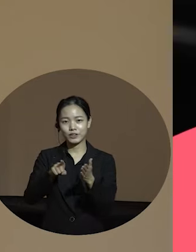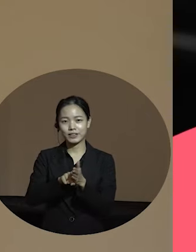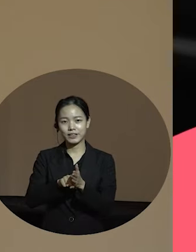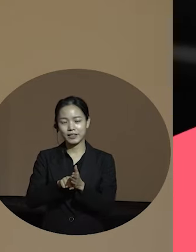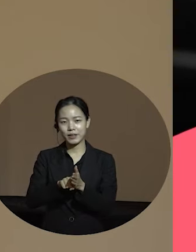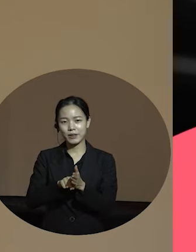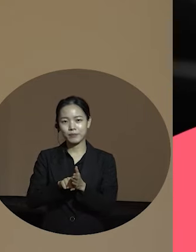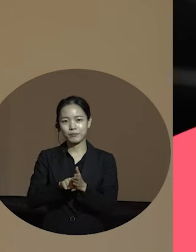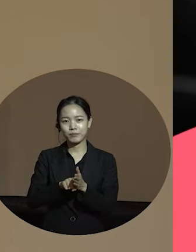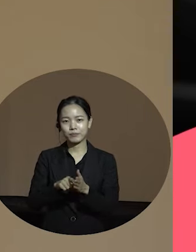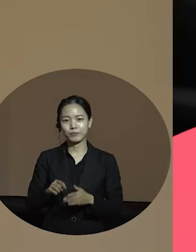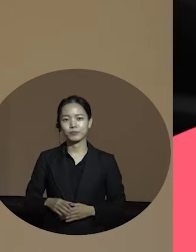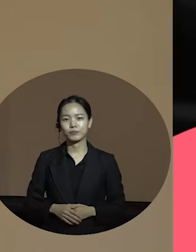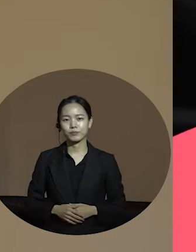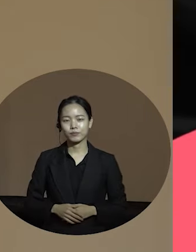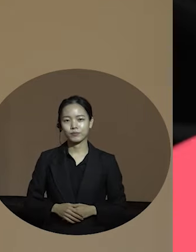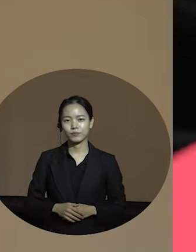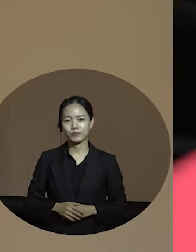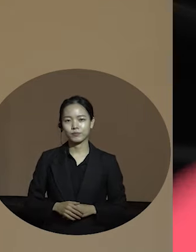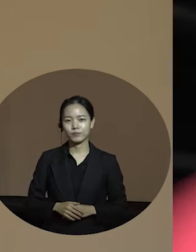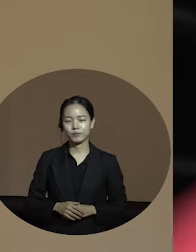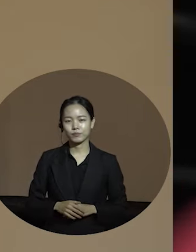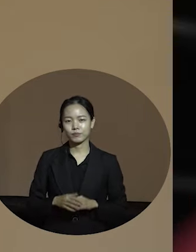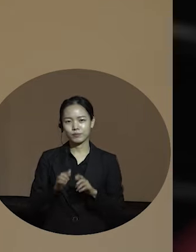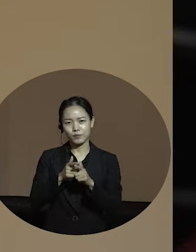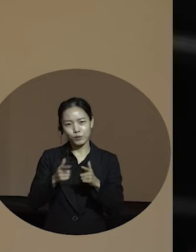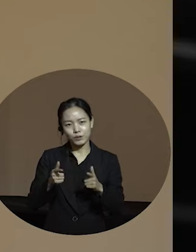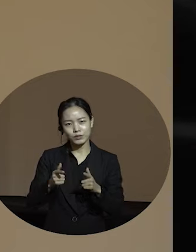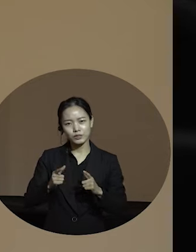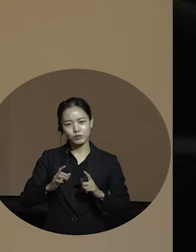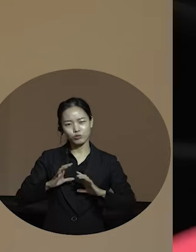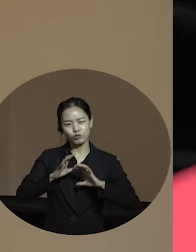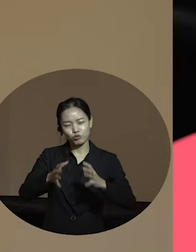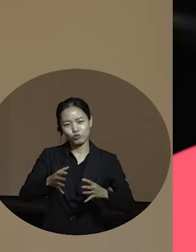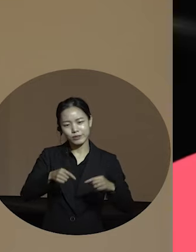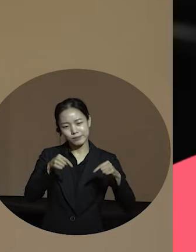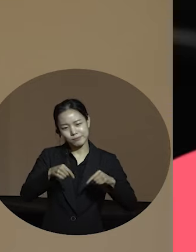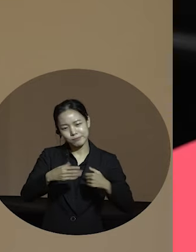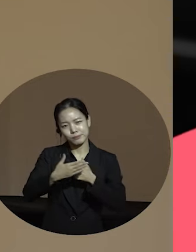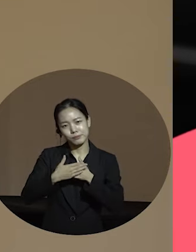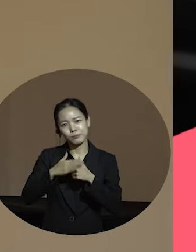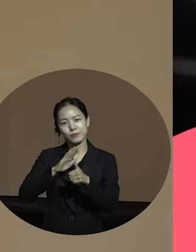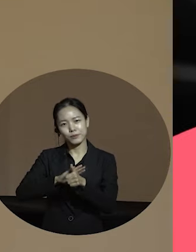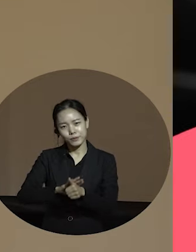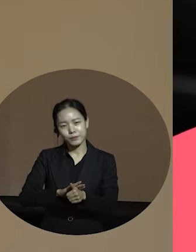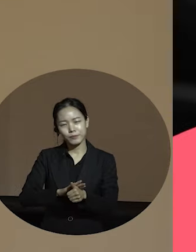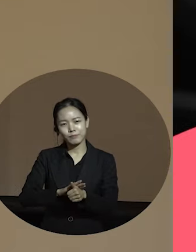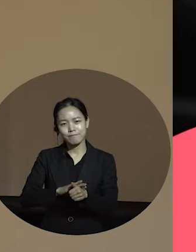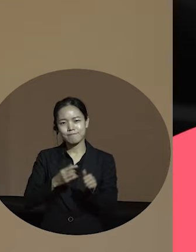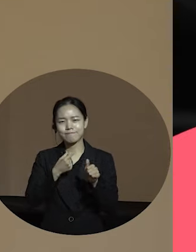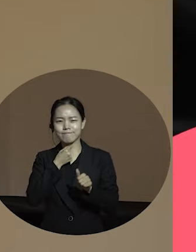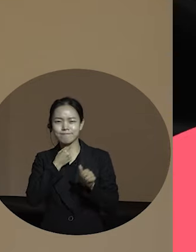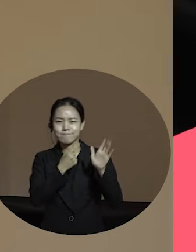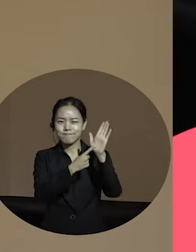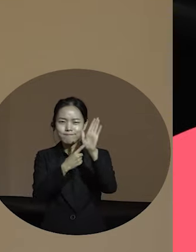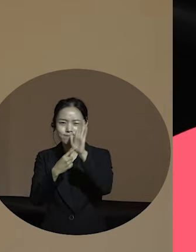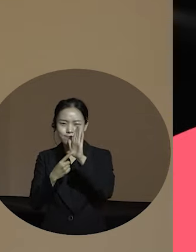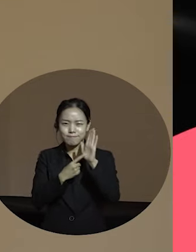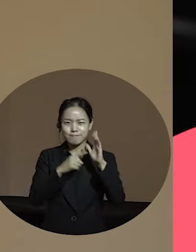교육의 목표가 국제적으로 공조되고 확산되어 모두의 의지를 옹호하고 지지하는 자리가